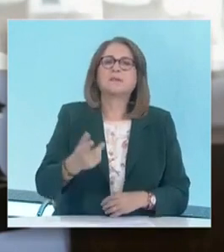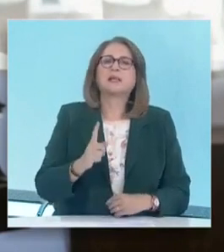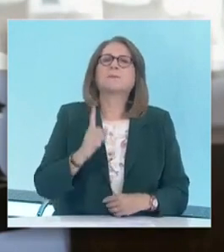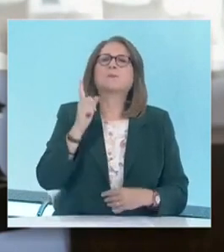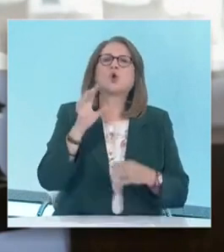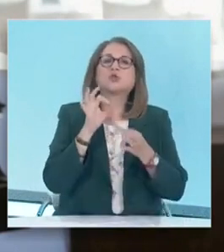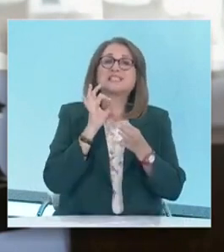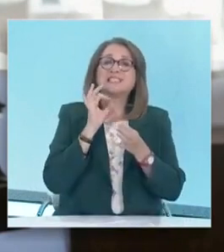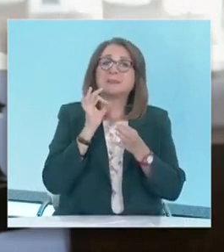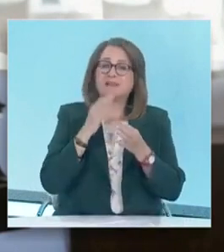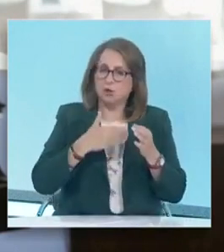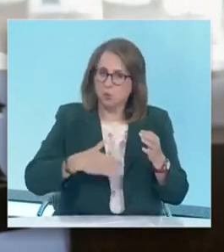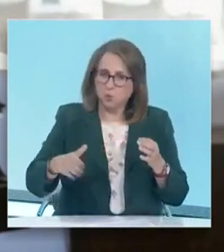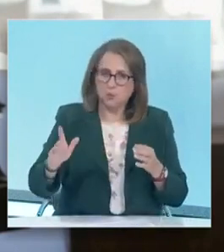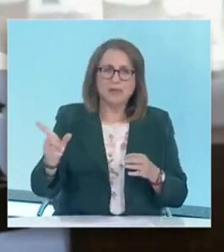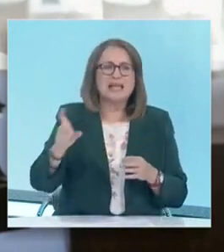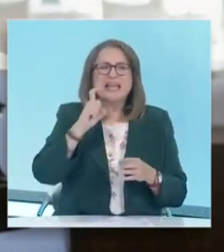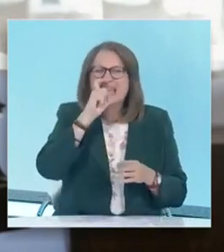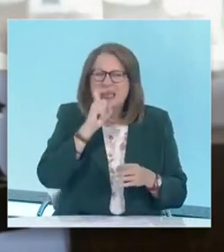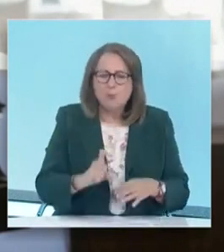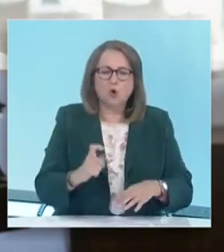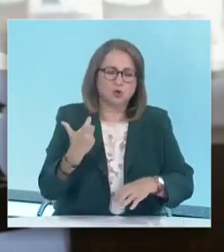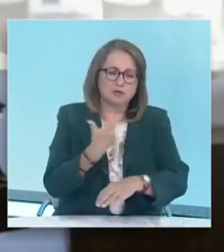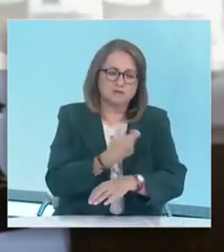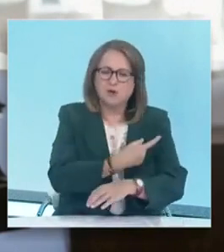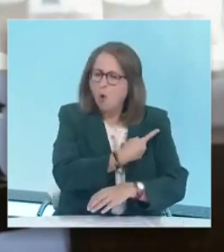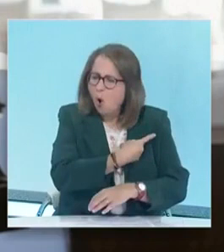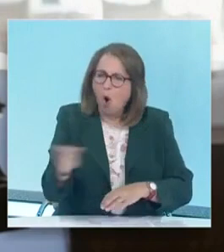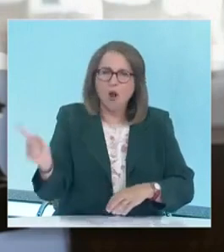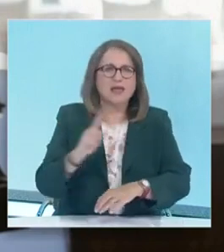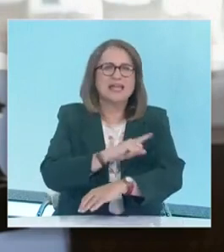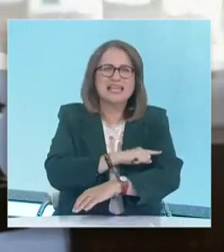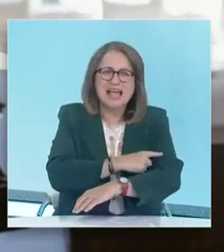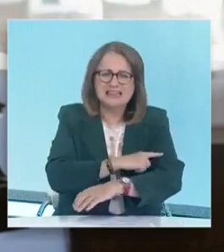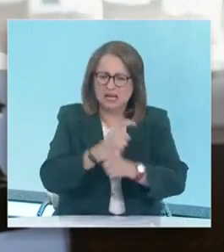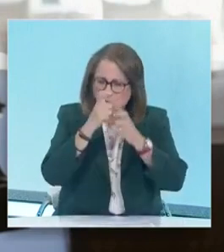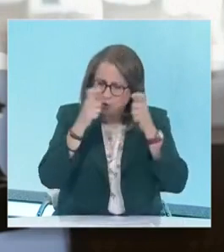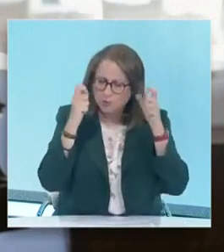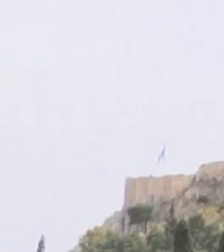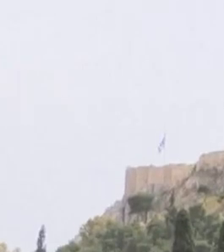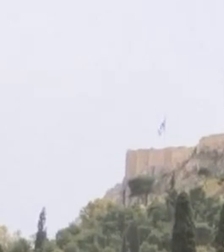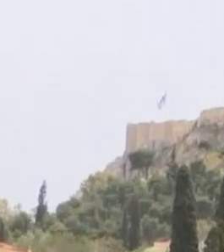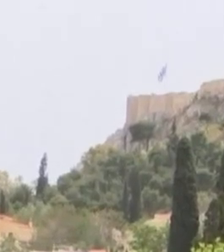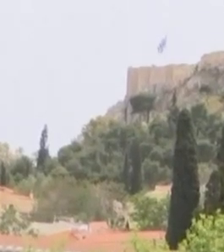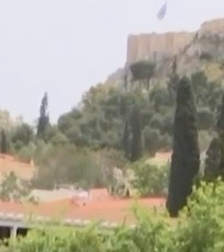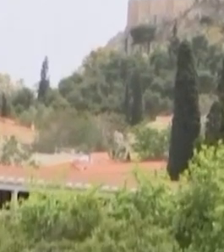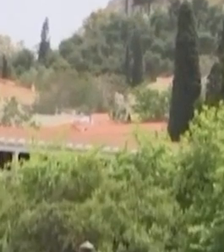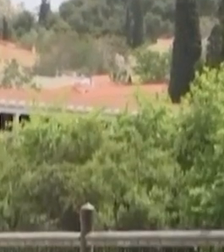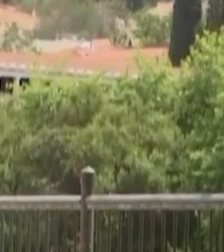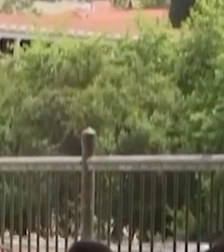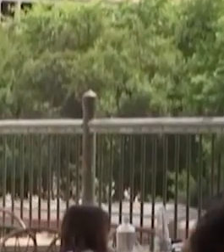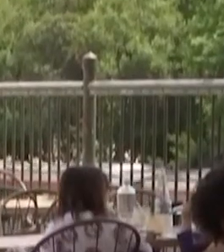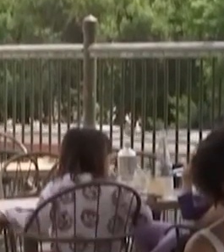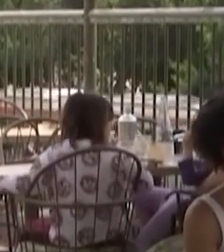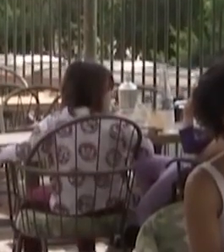határidő. A jövőben kiterjesztik az oltási kötelezettséget a sorkatonákra is. A kormányfő kiemelte,